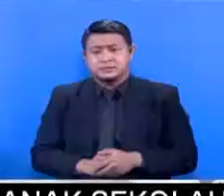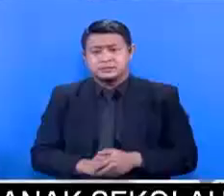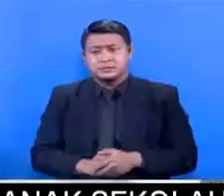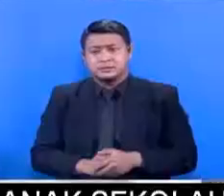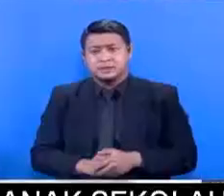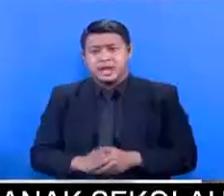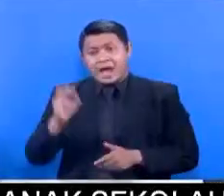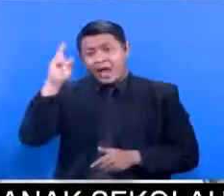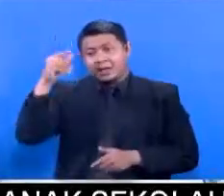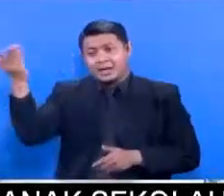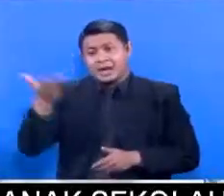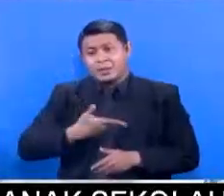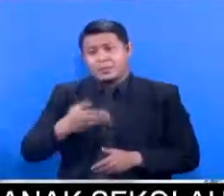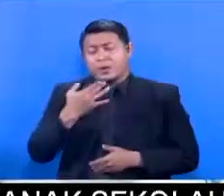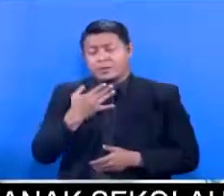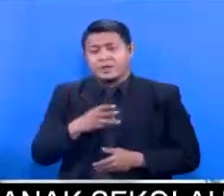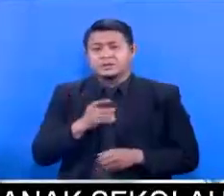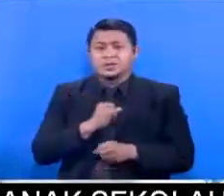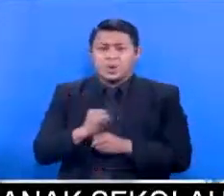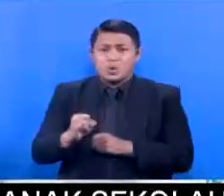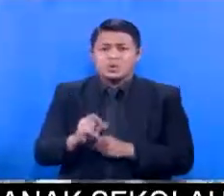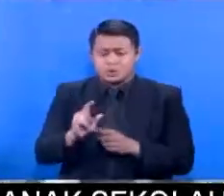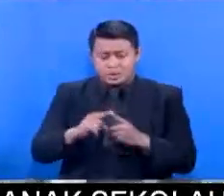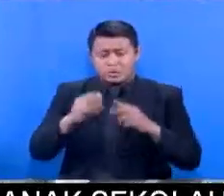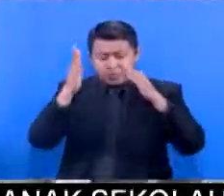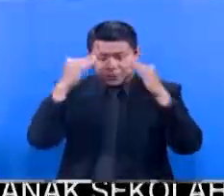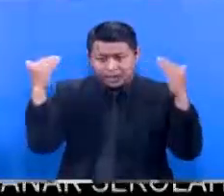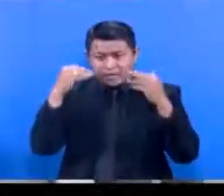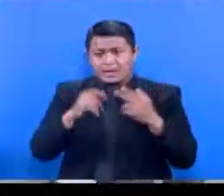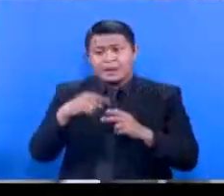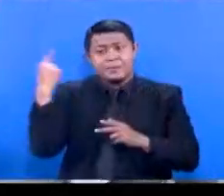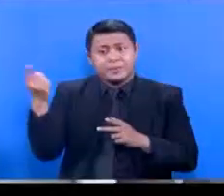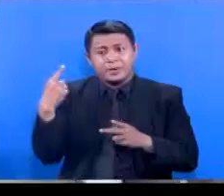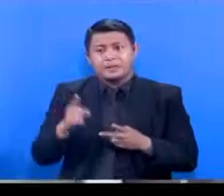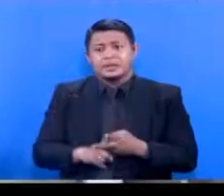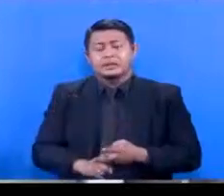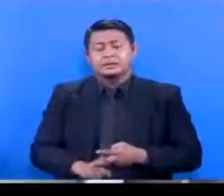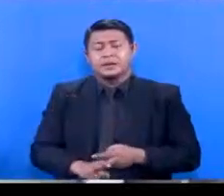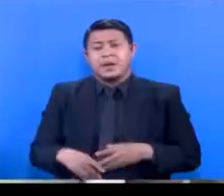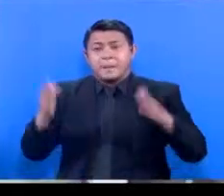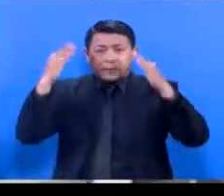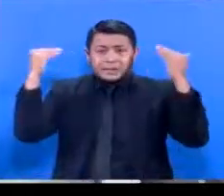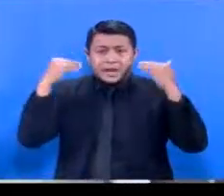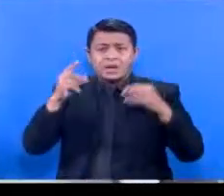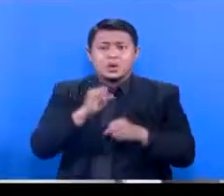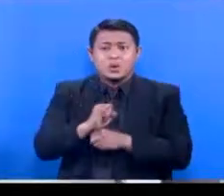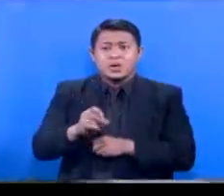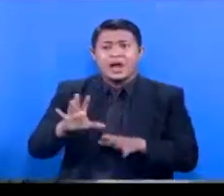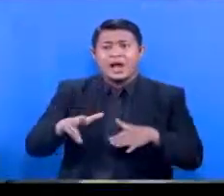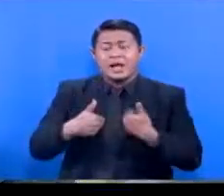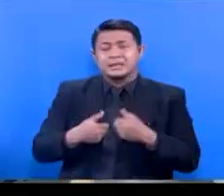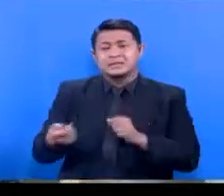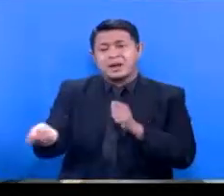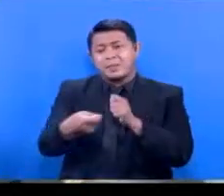wacana impor beras akan membawa kerugian tidak hanya bagi petani namun juga bagi pemerintah petani akan dirugikan jika hasil